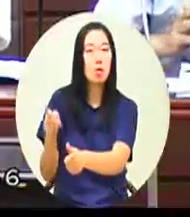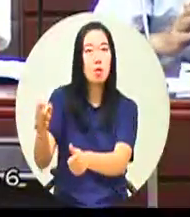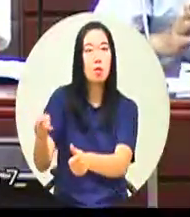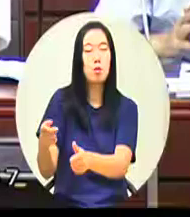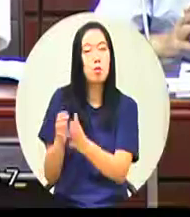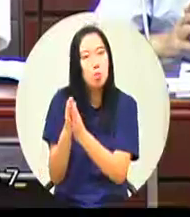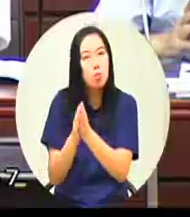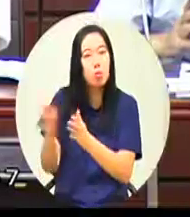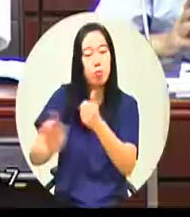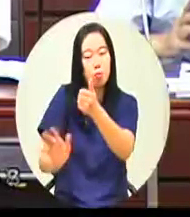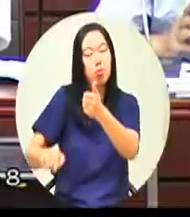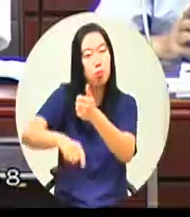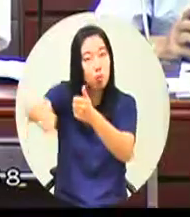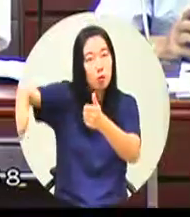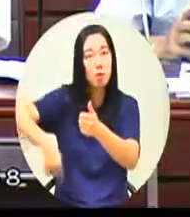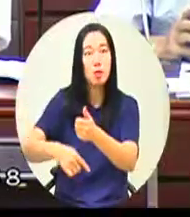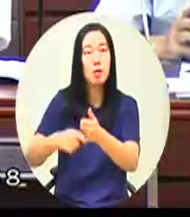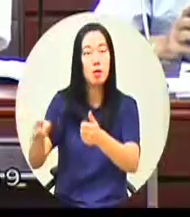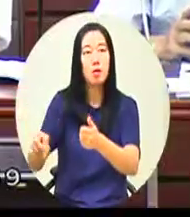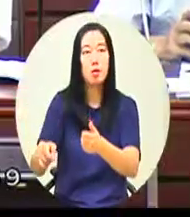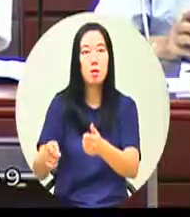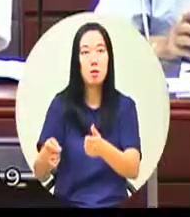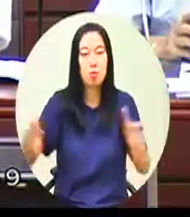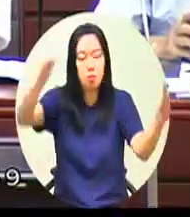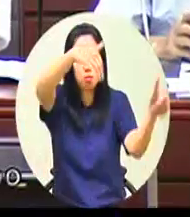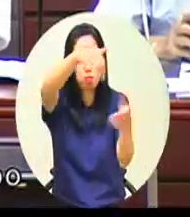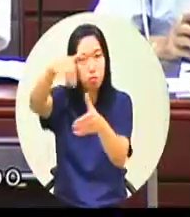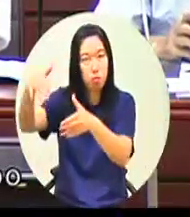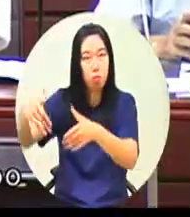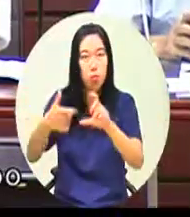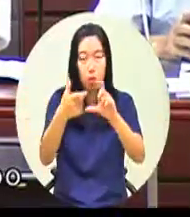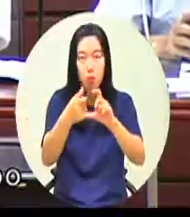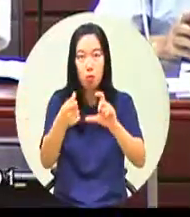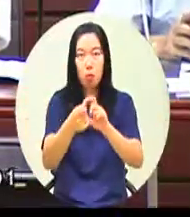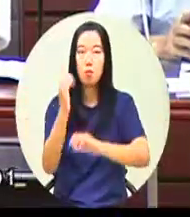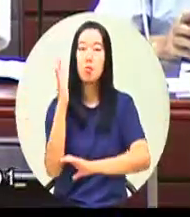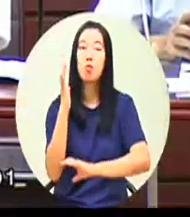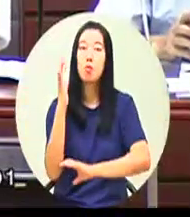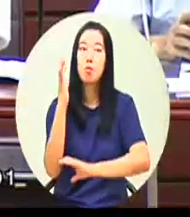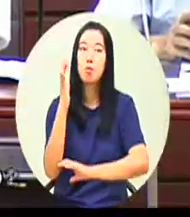托我的同事，佫邀召集按所有的伊个国库